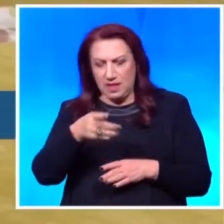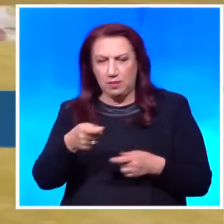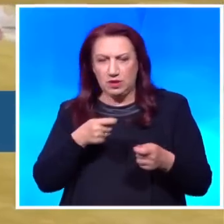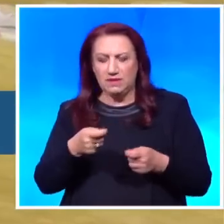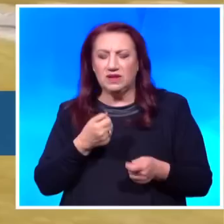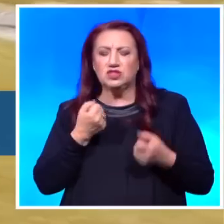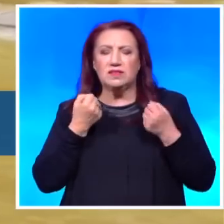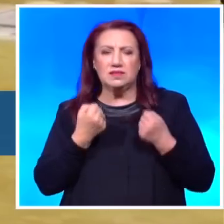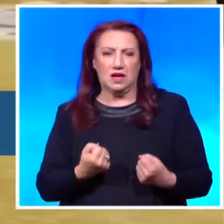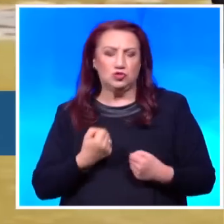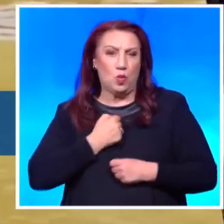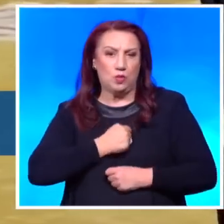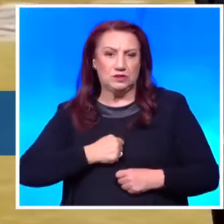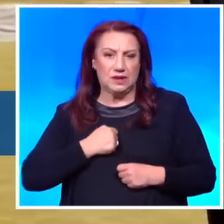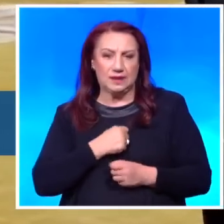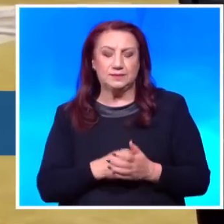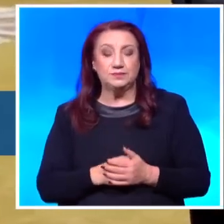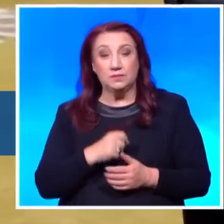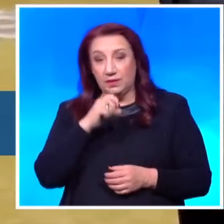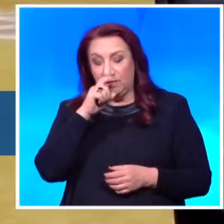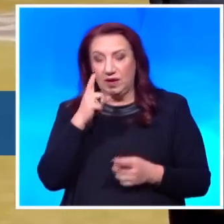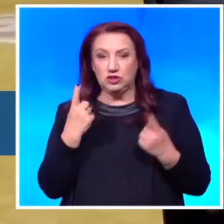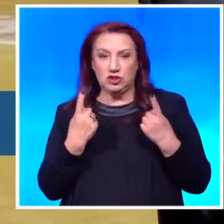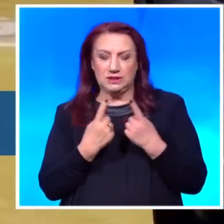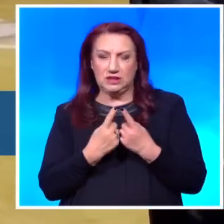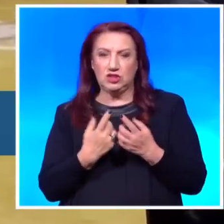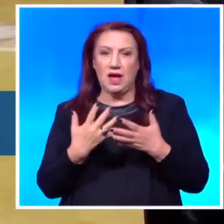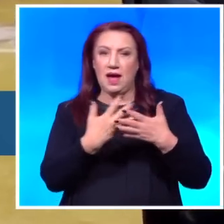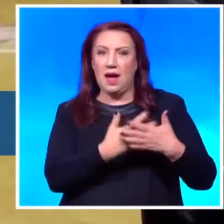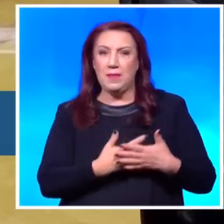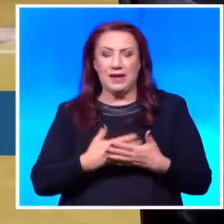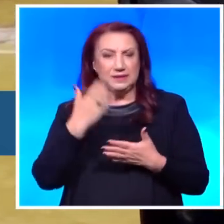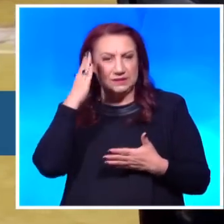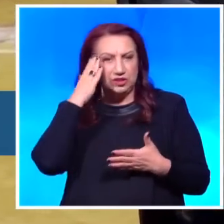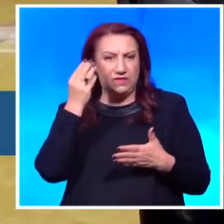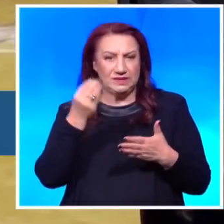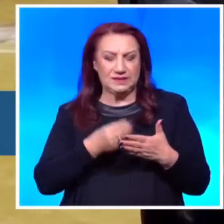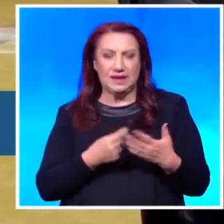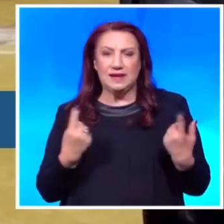Ключова среща. Американският държавен секретар се срещна с китайския президент.